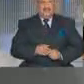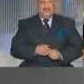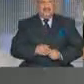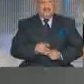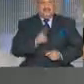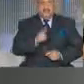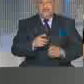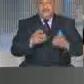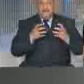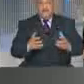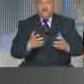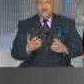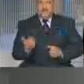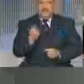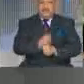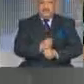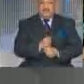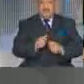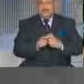نلقاوش معناها